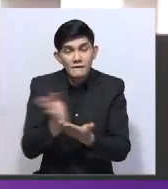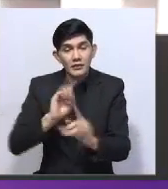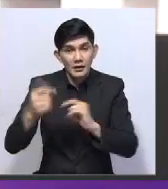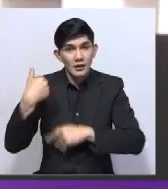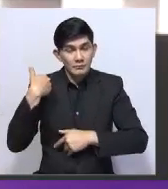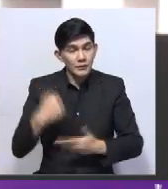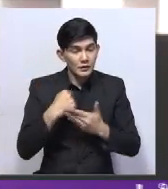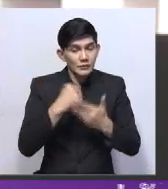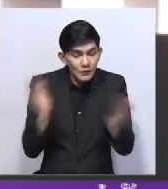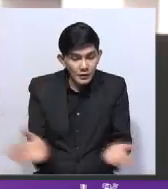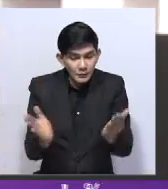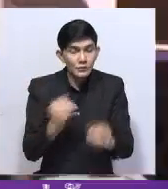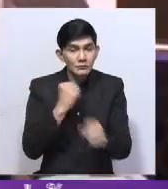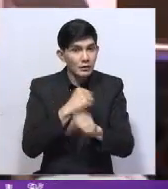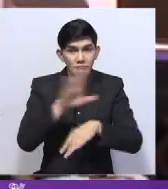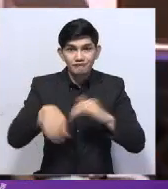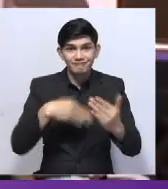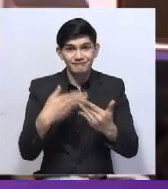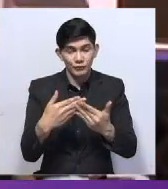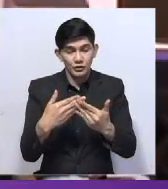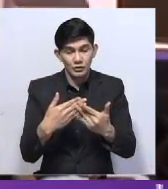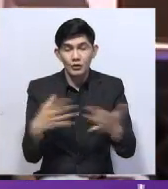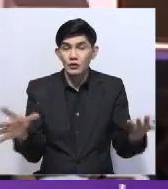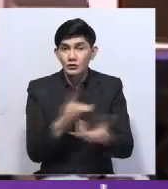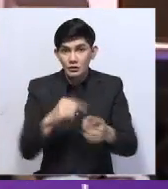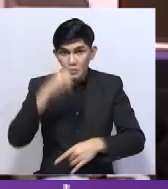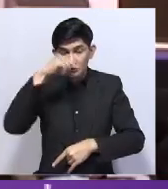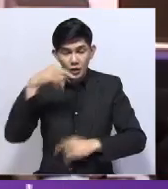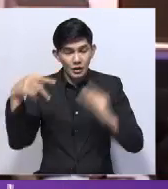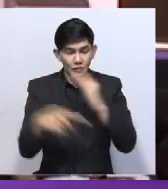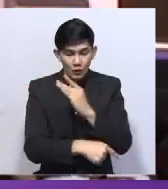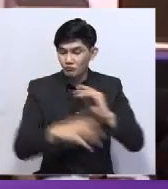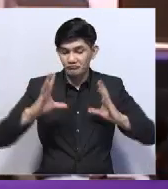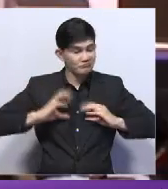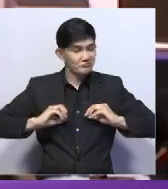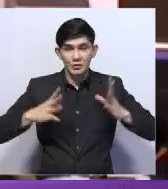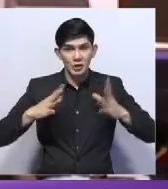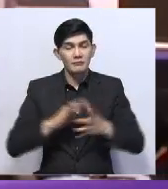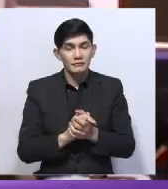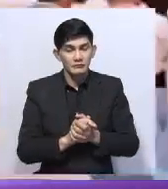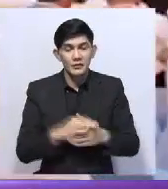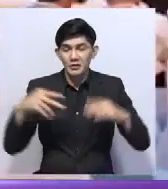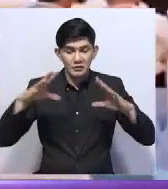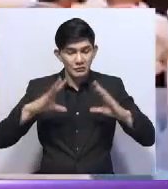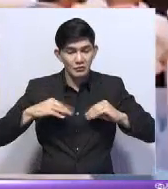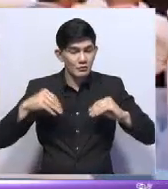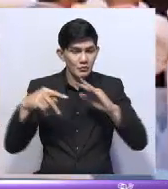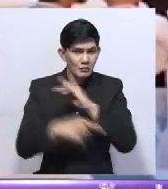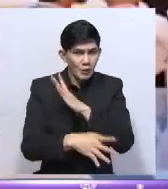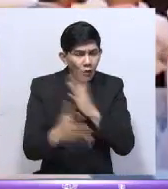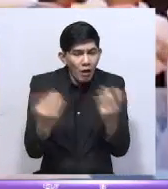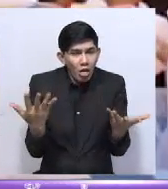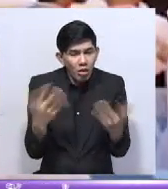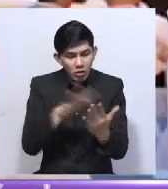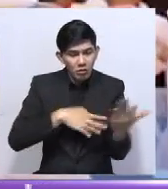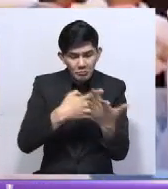ในการขับเคลื่อนอย่างเป็นระบบในการสร้างสังคมไทยไม่ยอมรับการทุจริตสกัดกั้นการทุจริตเชิงนโยบาย